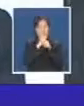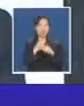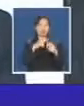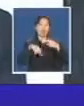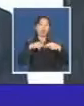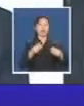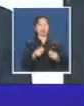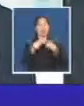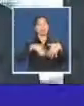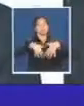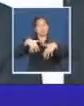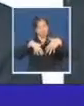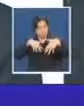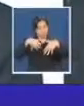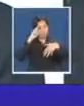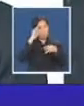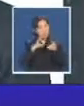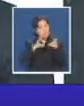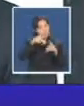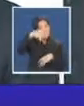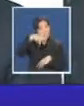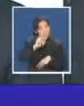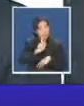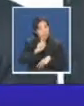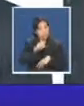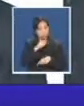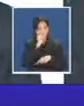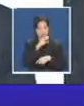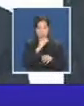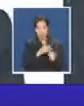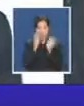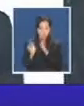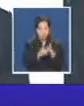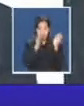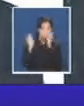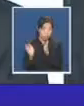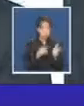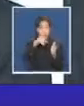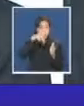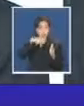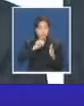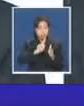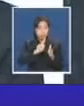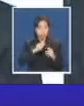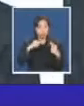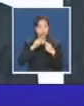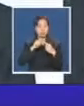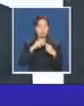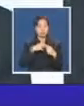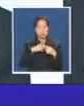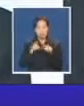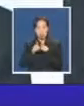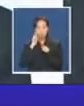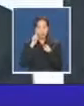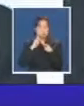ในวันนี้วิธีการที่เราได้ทำเนี่ยนะครับซึ่งเป็นกระบวนการพิเศษเนี่ยต้องการที่จะอีกต่อไปจากปัญหาข้อ